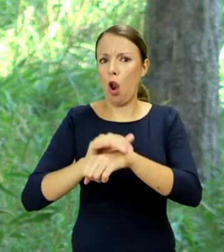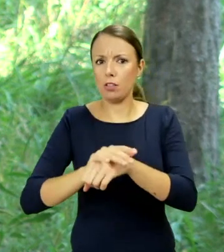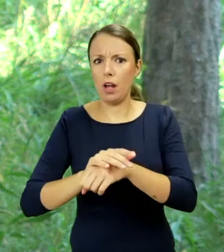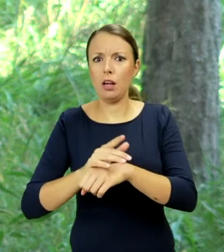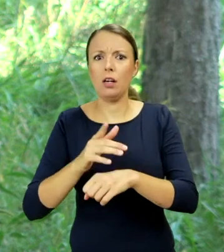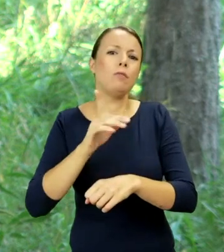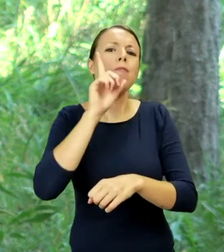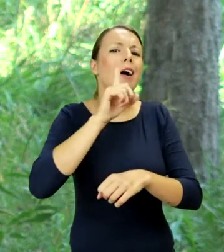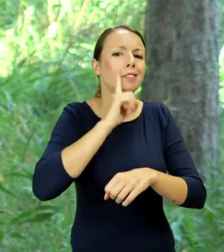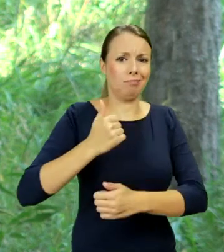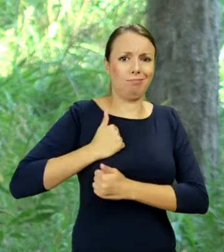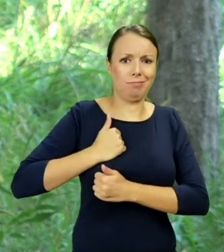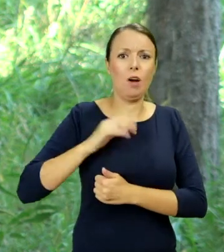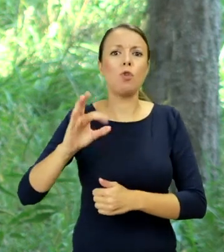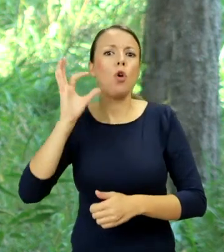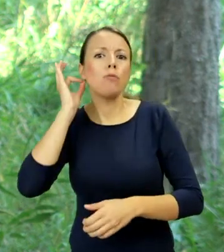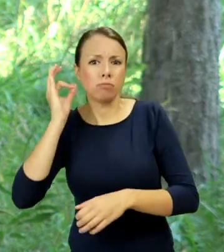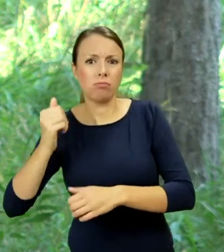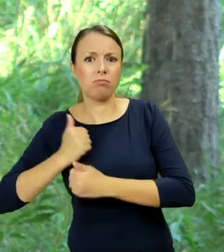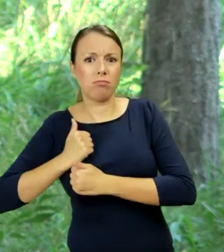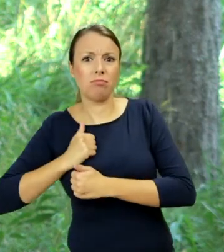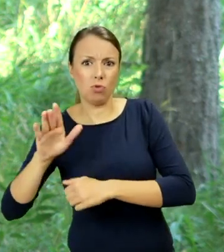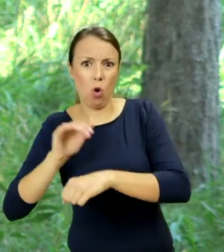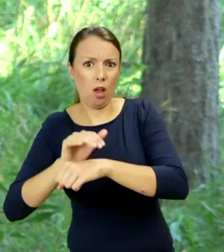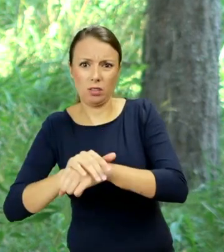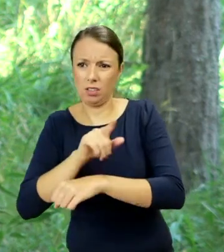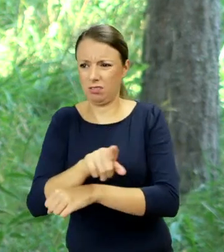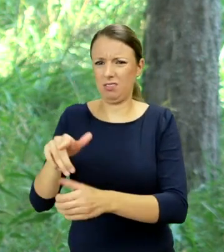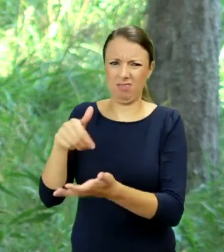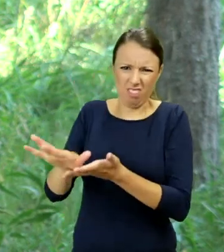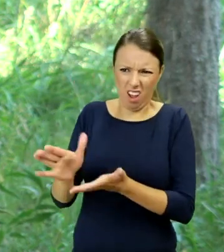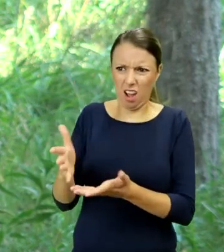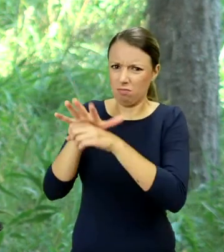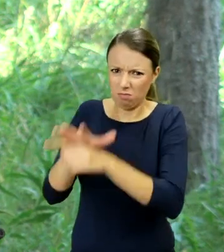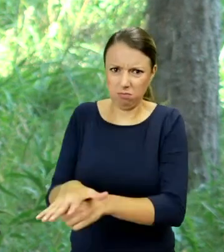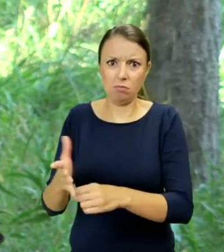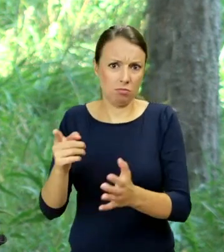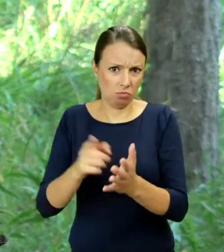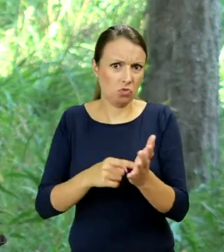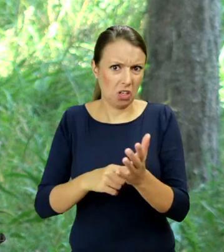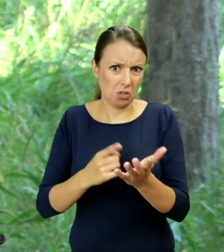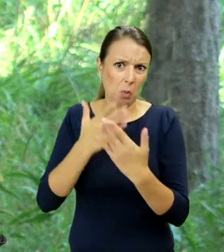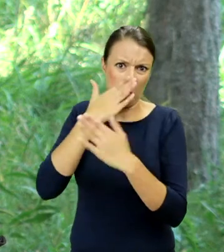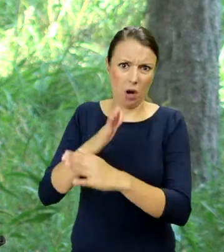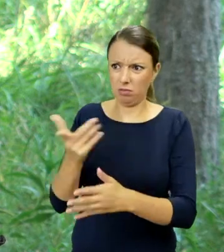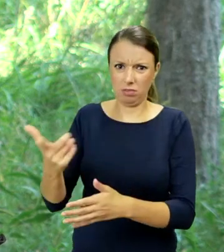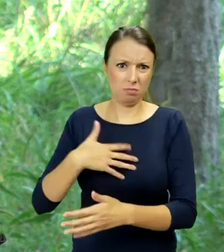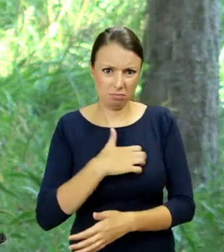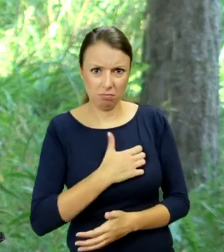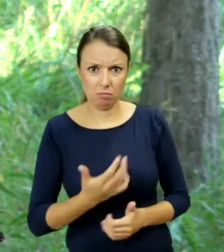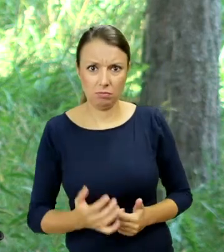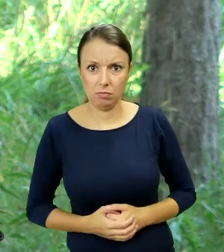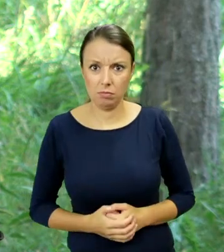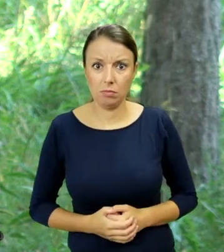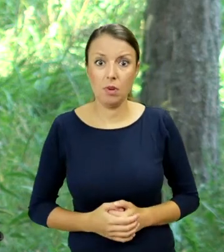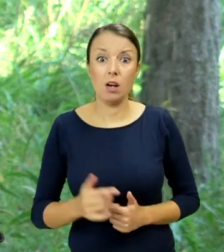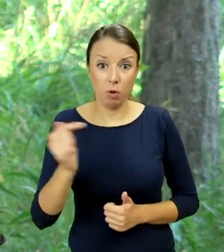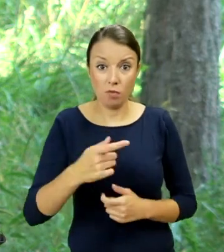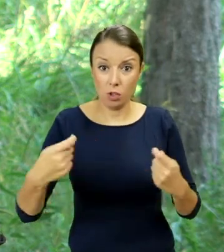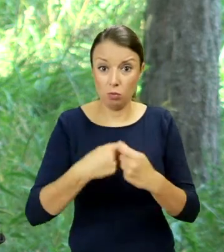różne przykrości, też okazywali niesubordynację często, tam gdzie jednak powinni